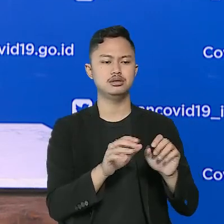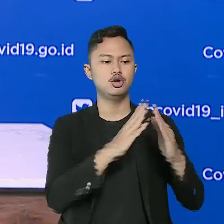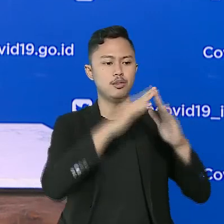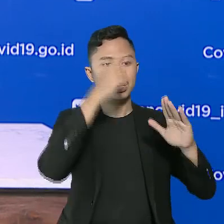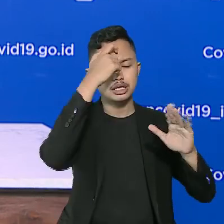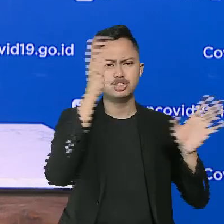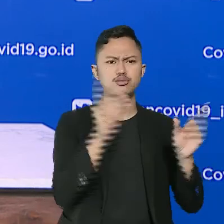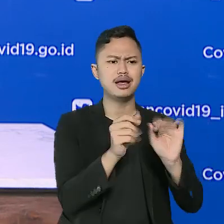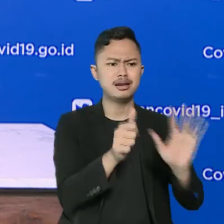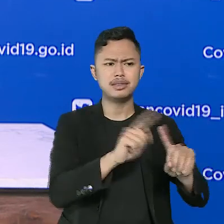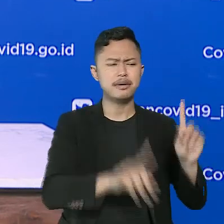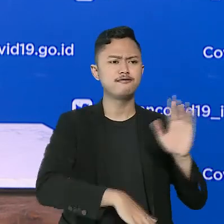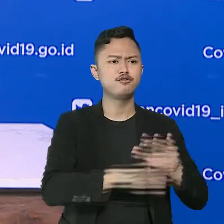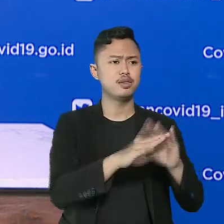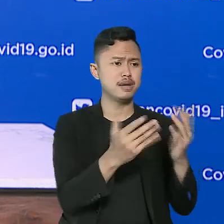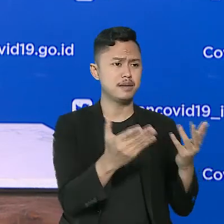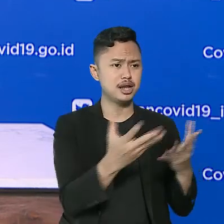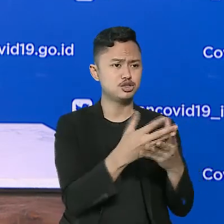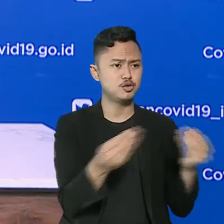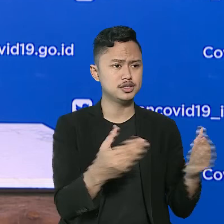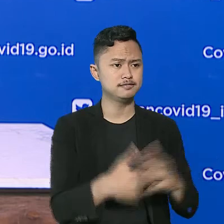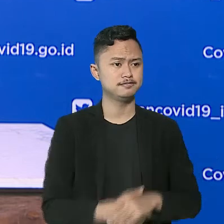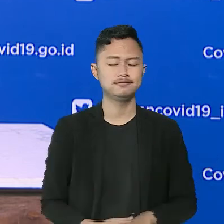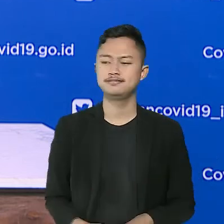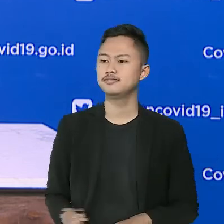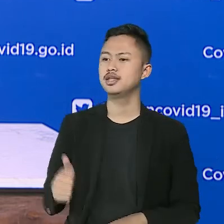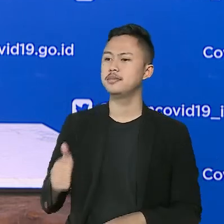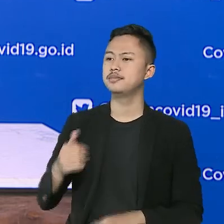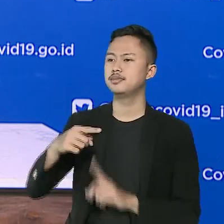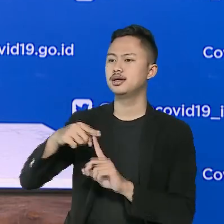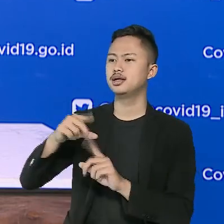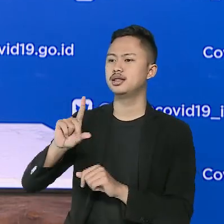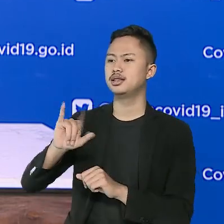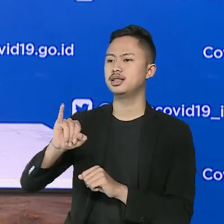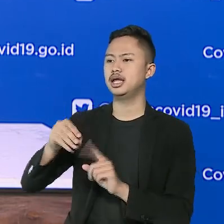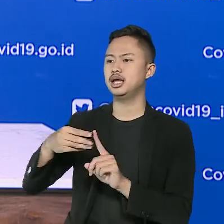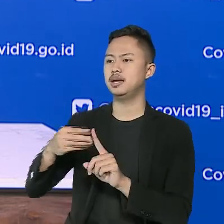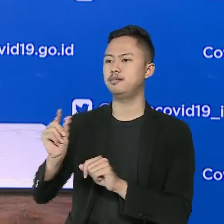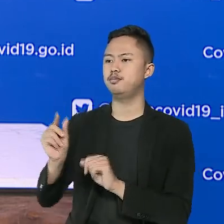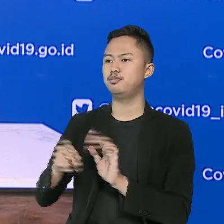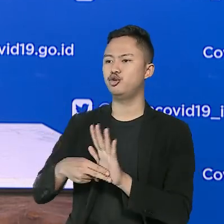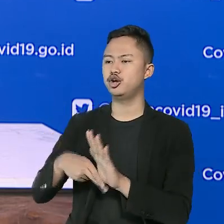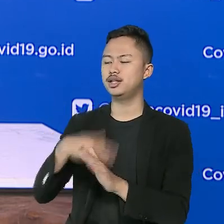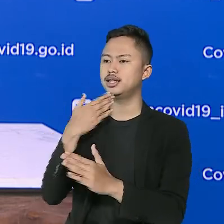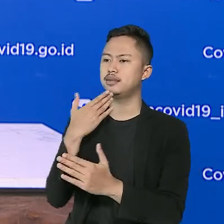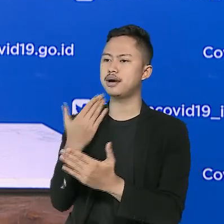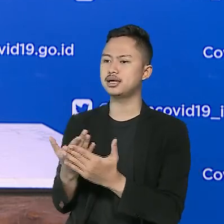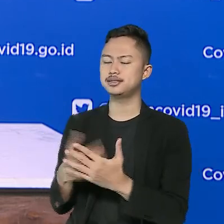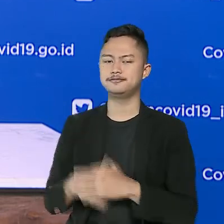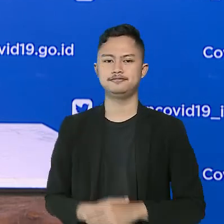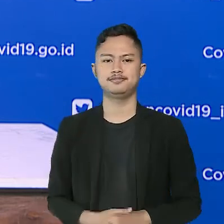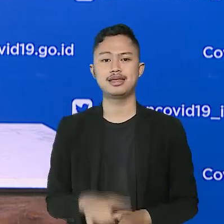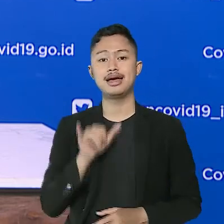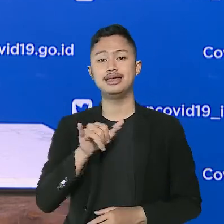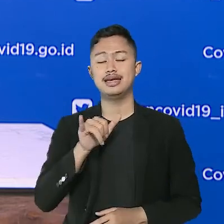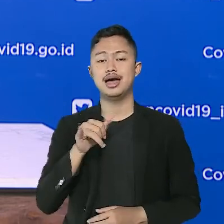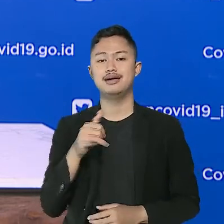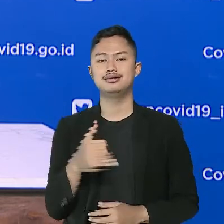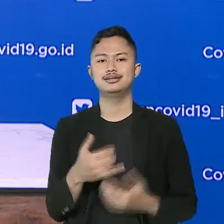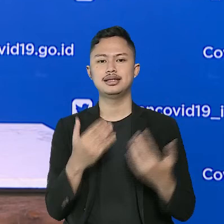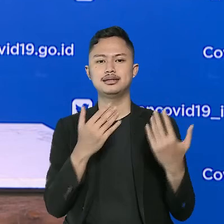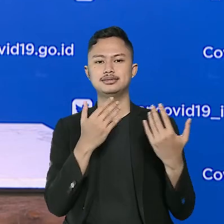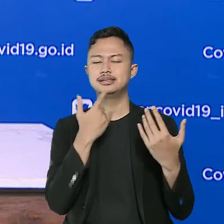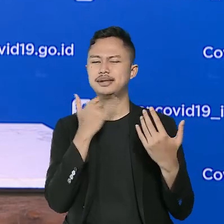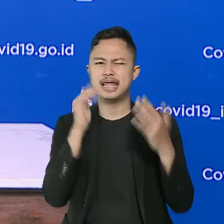sakit tersebut penuh. Terima kasih. Baik, terima kasih tribunnews.com. Menjelang masa Natal dan Tahun